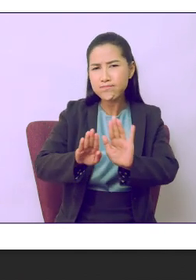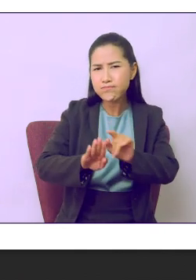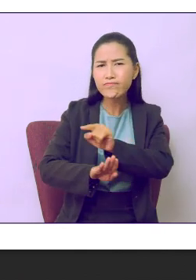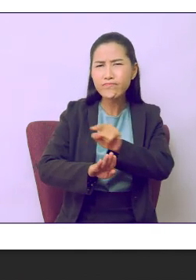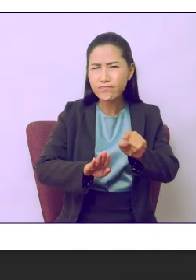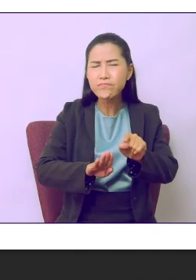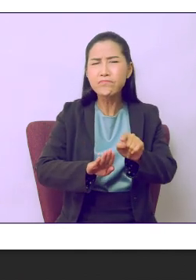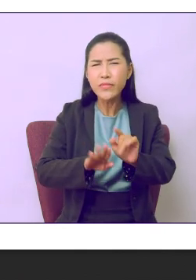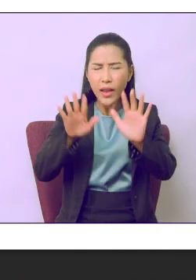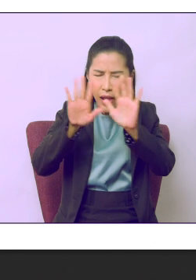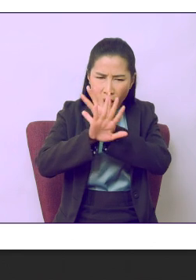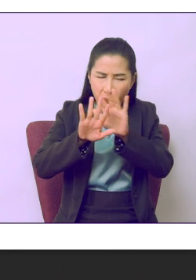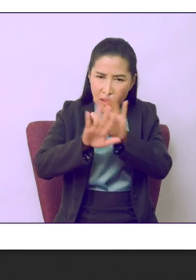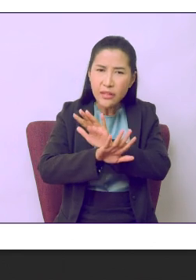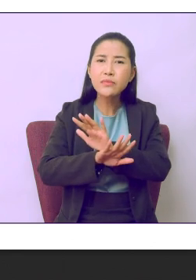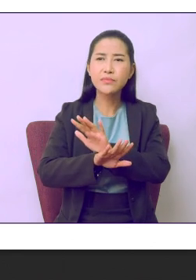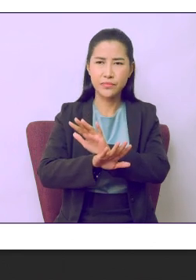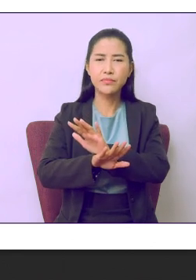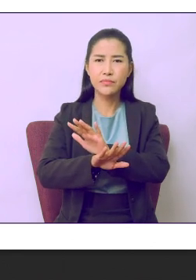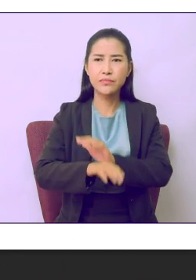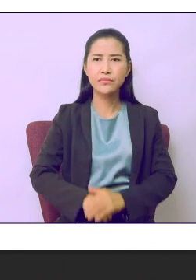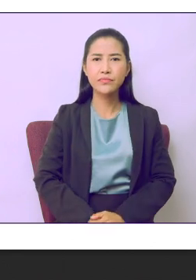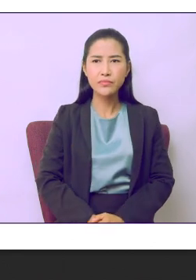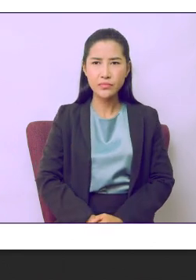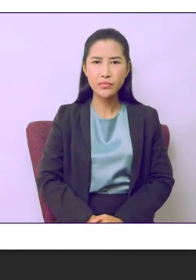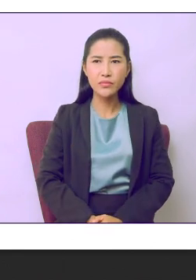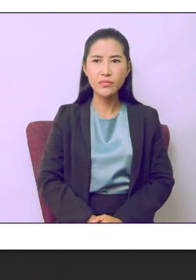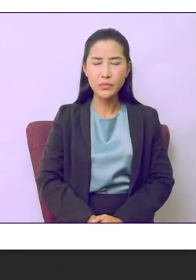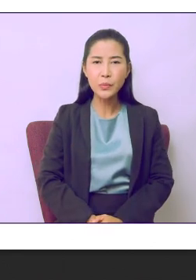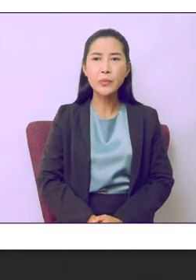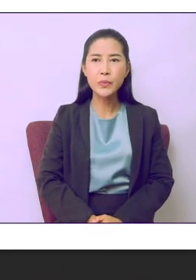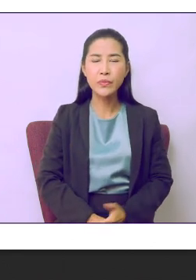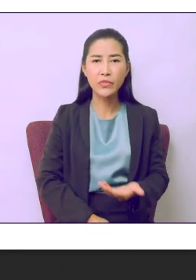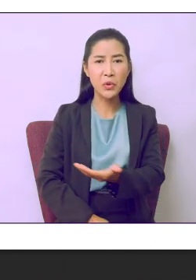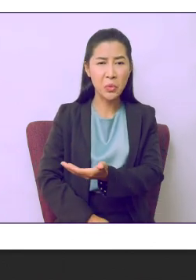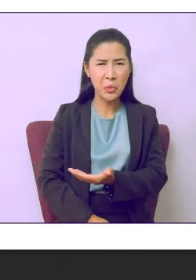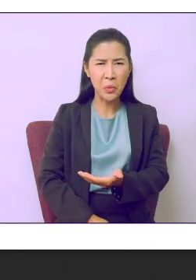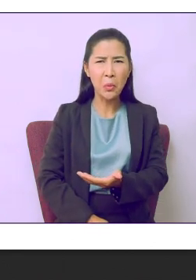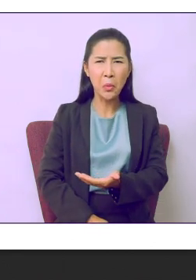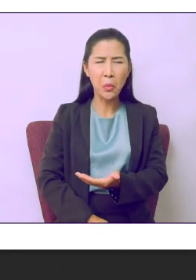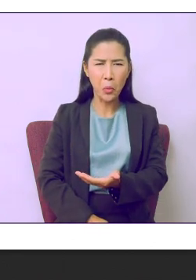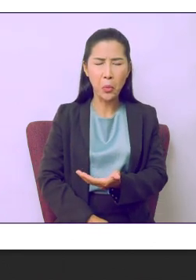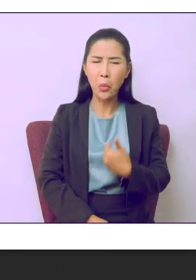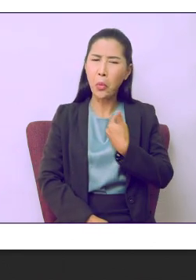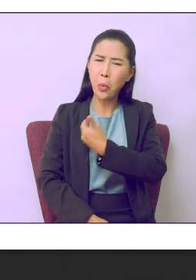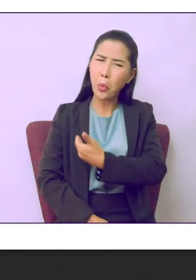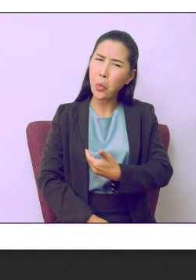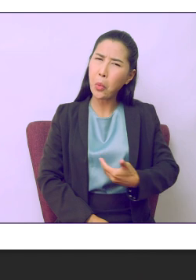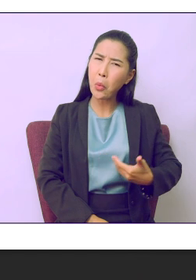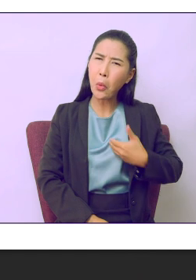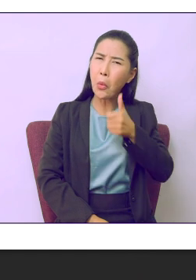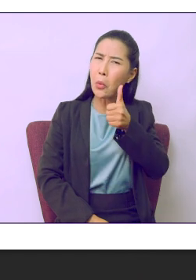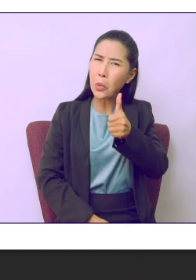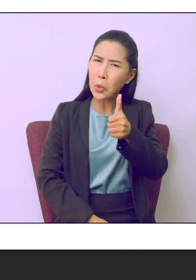อ่ะนะครับแต่เขามาพบว่าอ่า mindfulmindfulnessเนาะเเ beของเขาเนี่ยนะครับดีขึ้นนะครับดีขึ้น